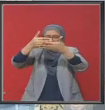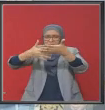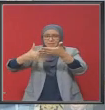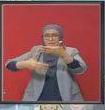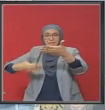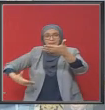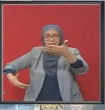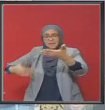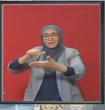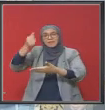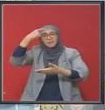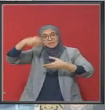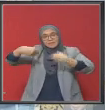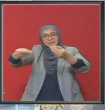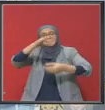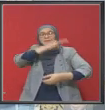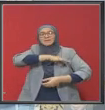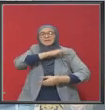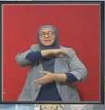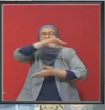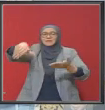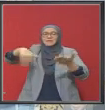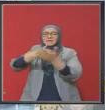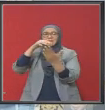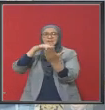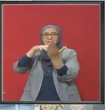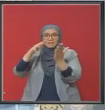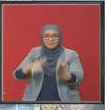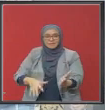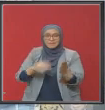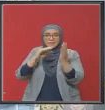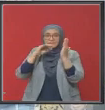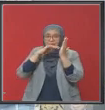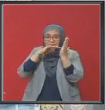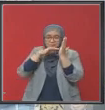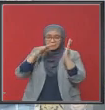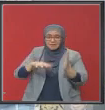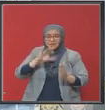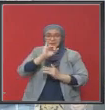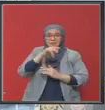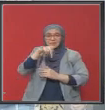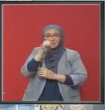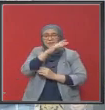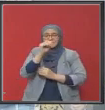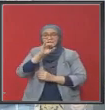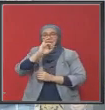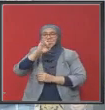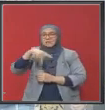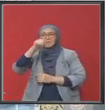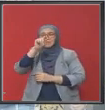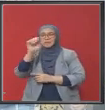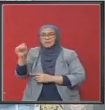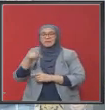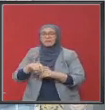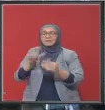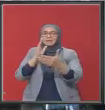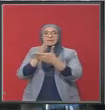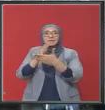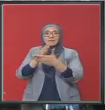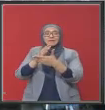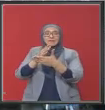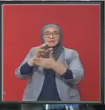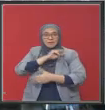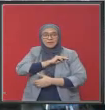kepada semua pelajar IPT termasuk Plaza ipts demam Q di Pontianak